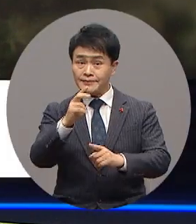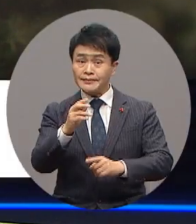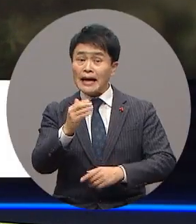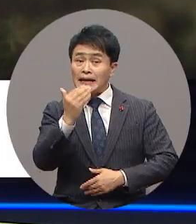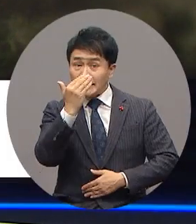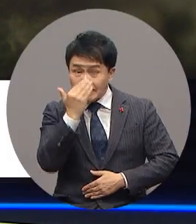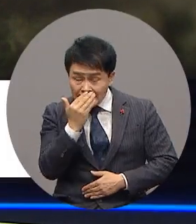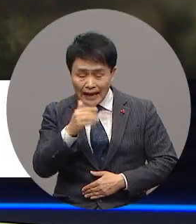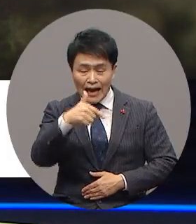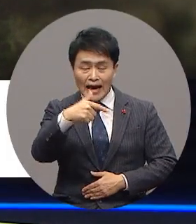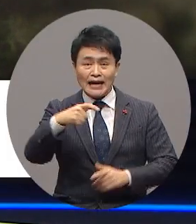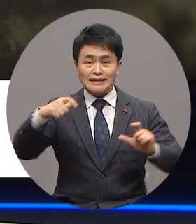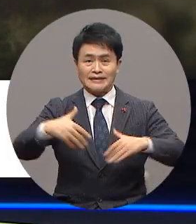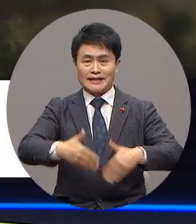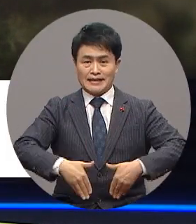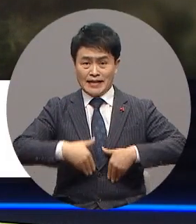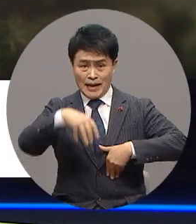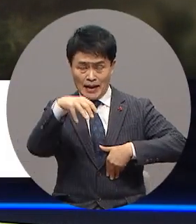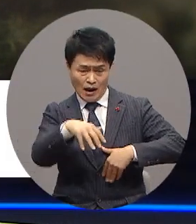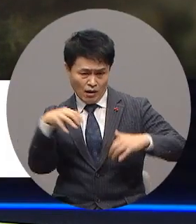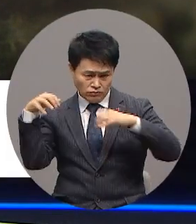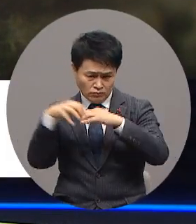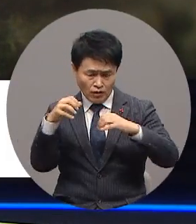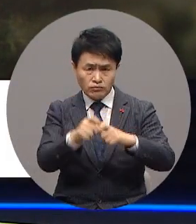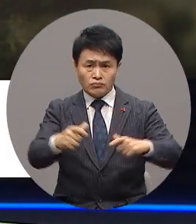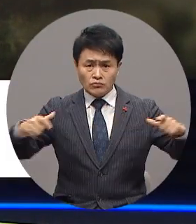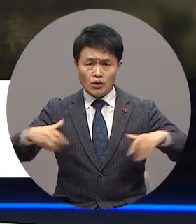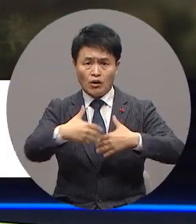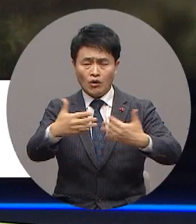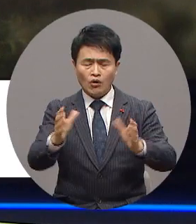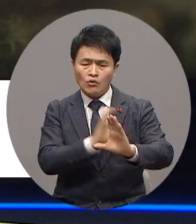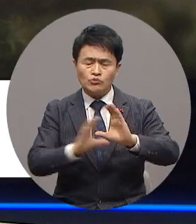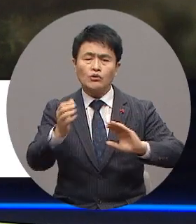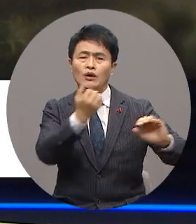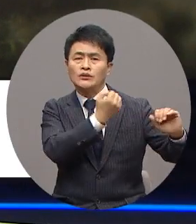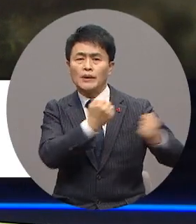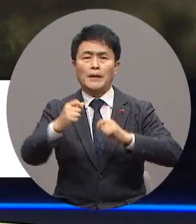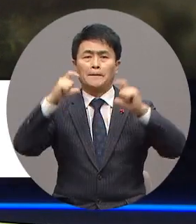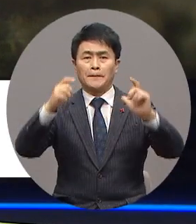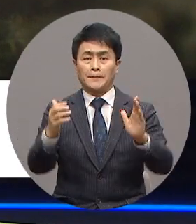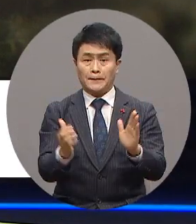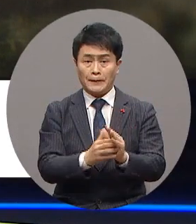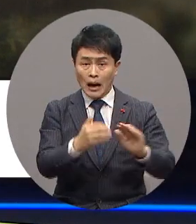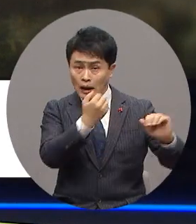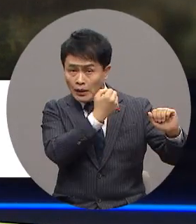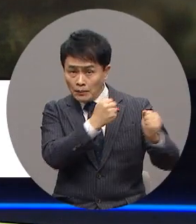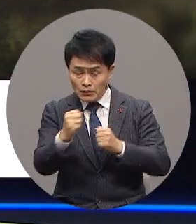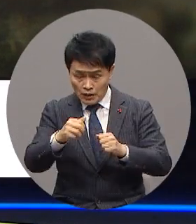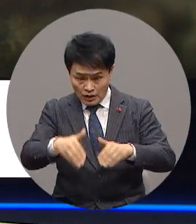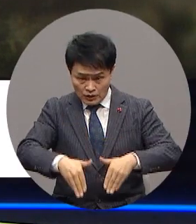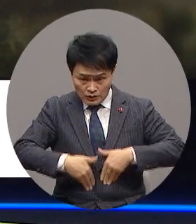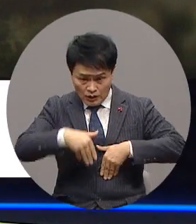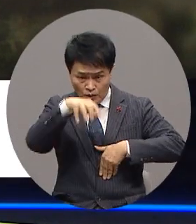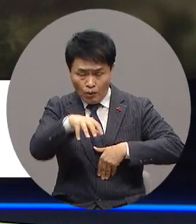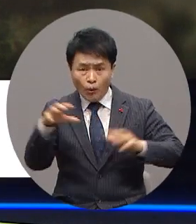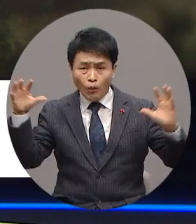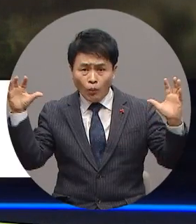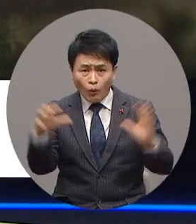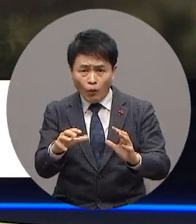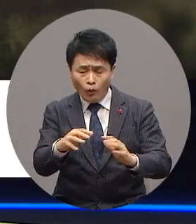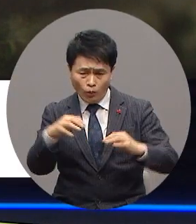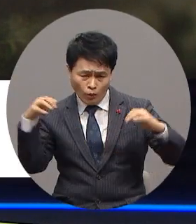이스라엘이 가자지구 남부에서 지상 공격을 확대하면서 추가 대피령이 발령됐습니다. 피난민이 몰린 남부 지역에서는